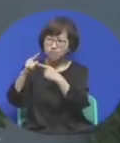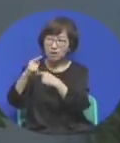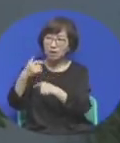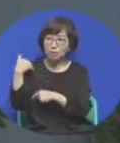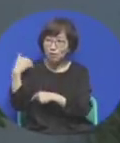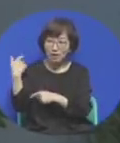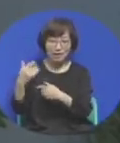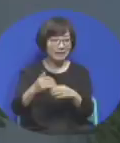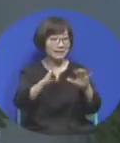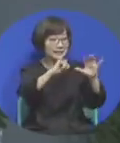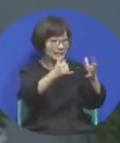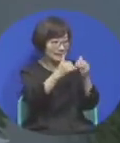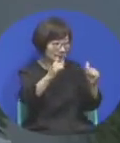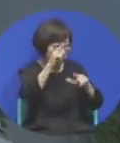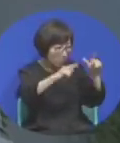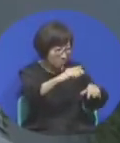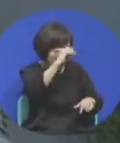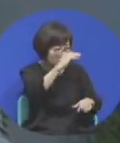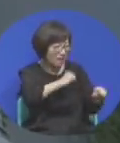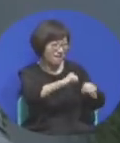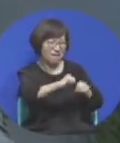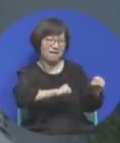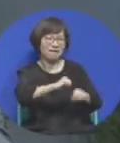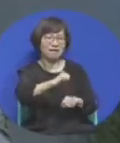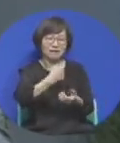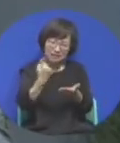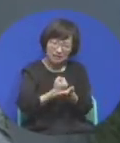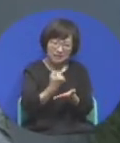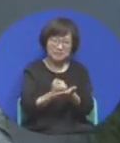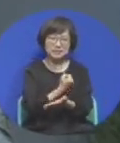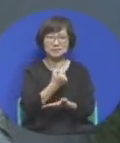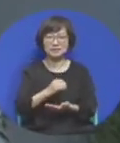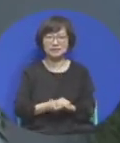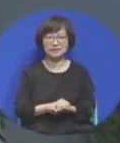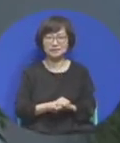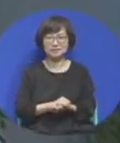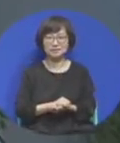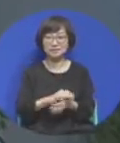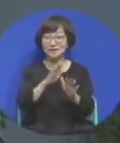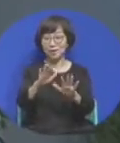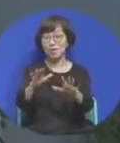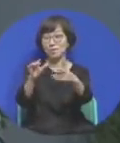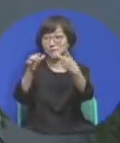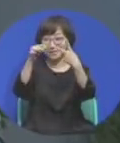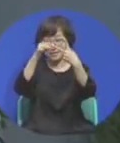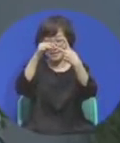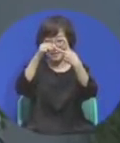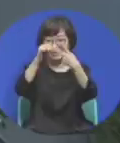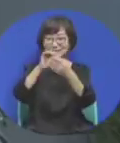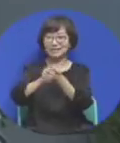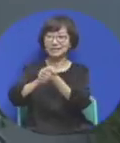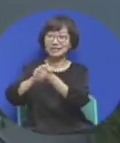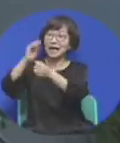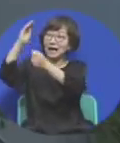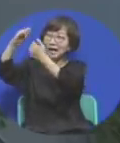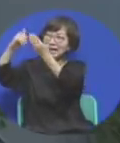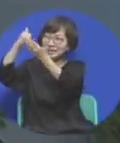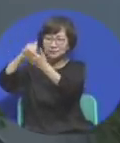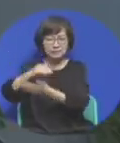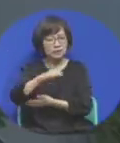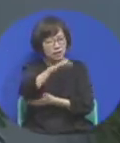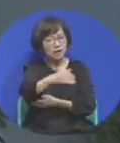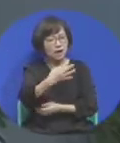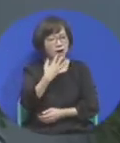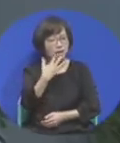same thing as the people of the world who don't know God. 두 번째입니다. Second. 무엇 때문에 아브라함에게 이렇게 무리하게 하나님